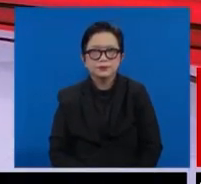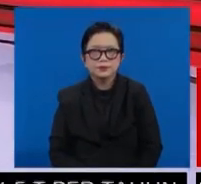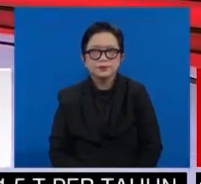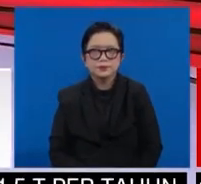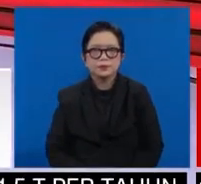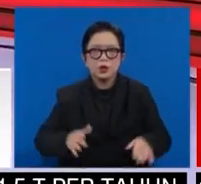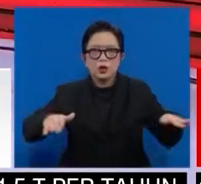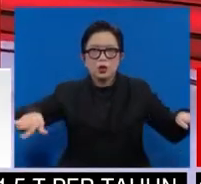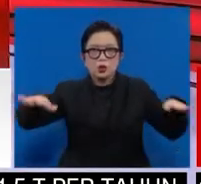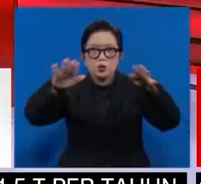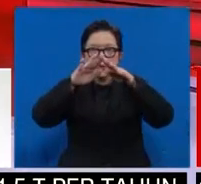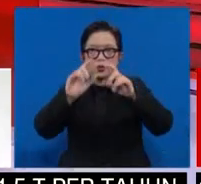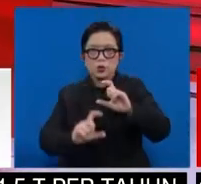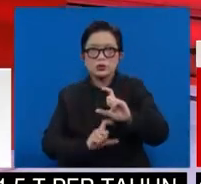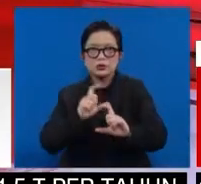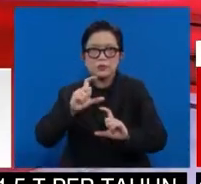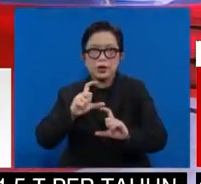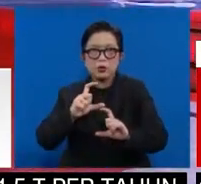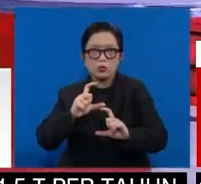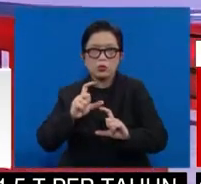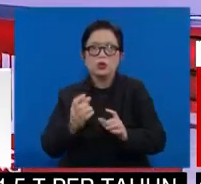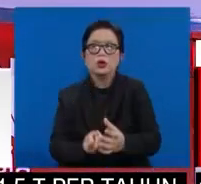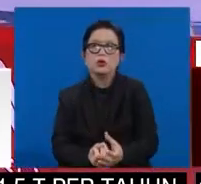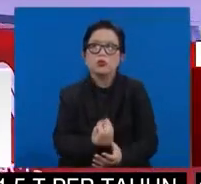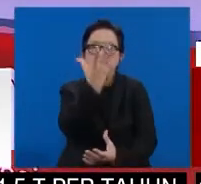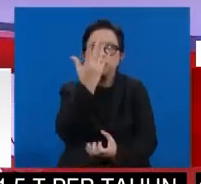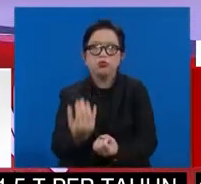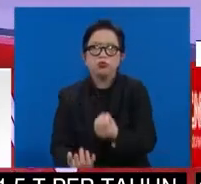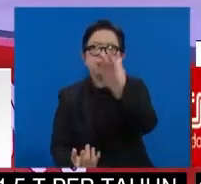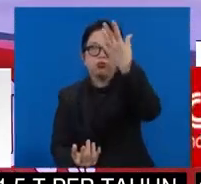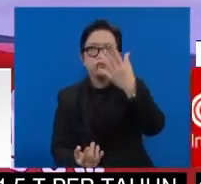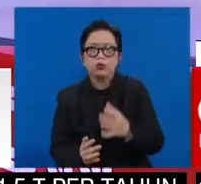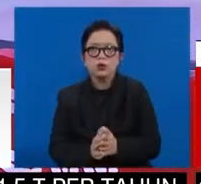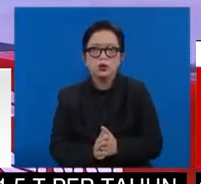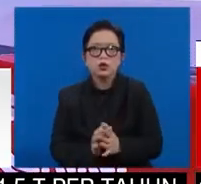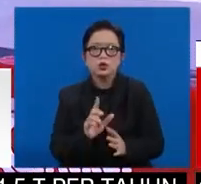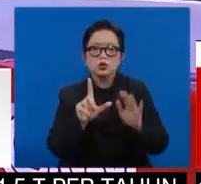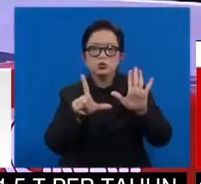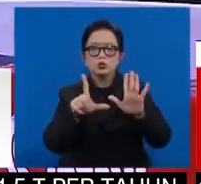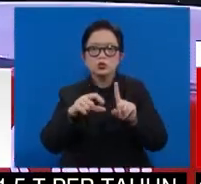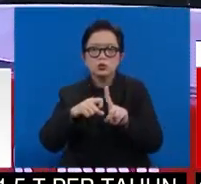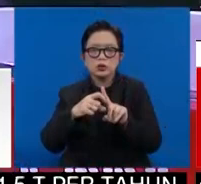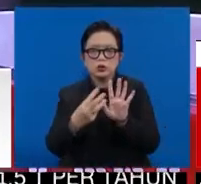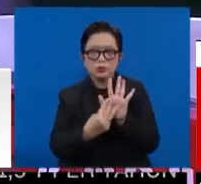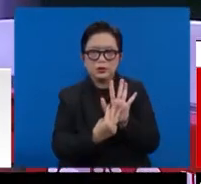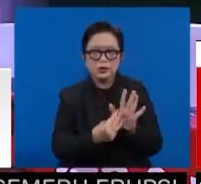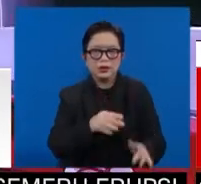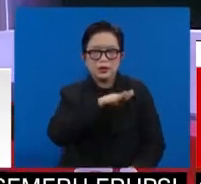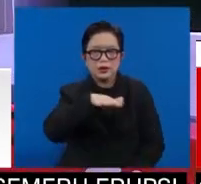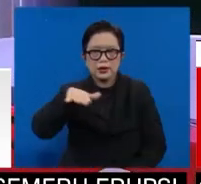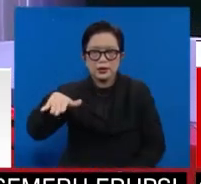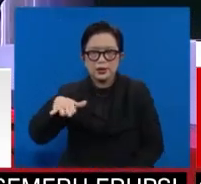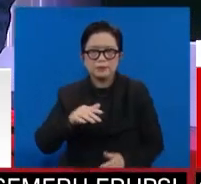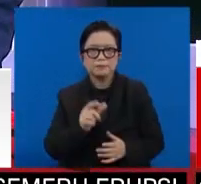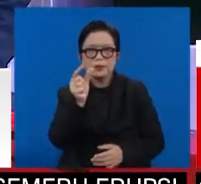Gunung Semeru di Lumajang, Jawa Timur erupsi dengan mengeluarkan awan panas guguran sejauh 7 km. Sejumlah anak-anak, lansia dan perempuan